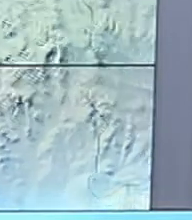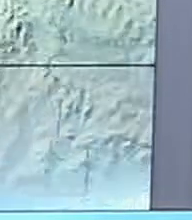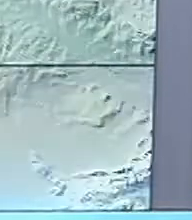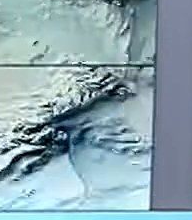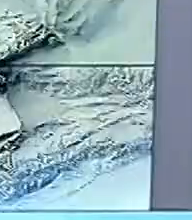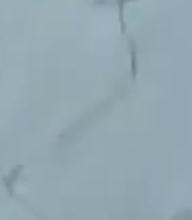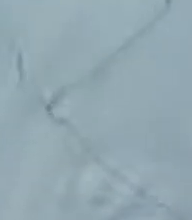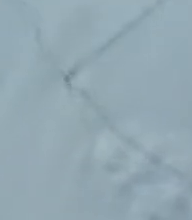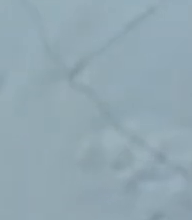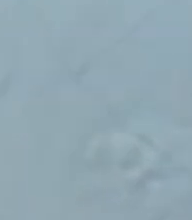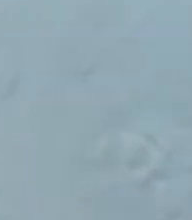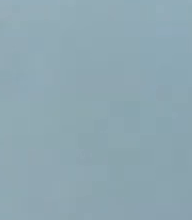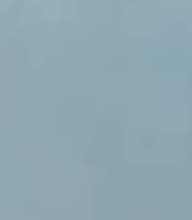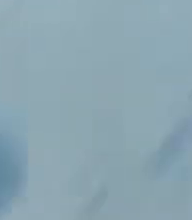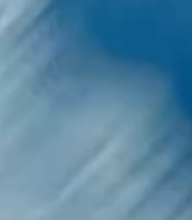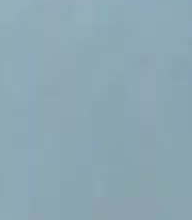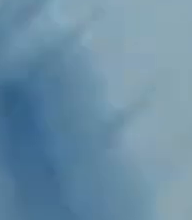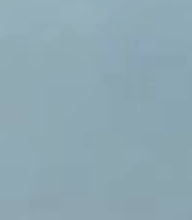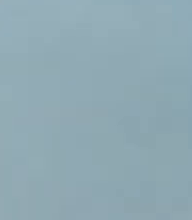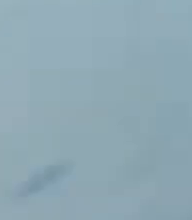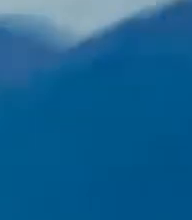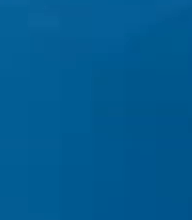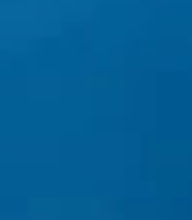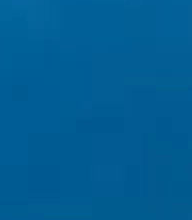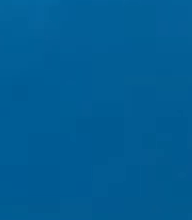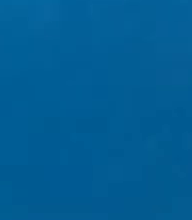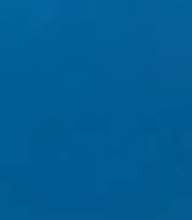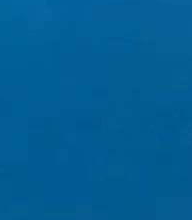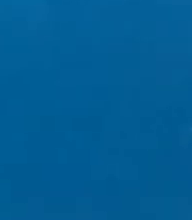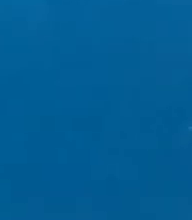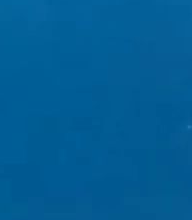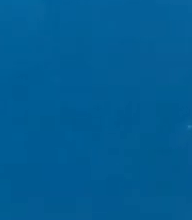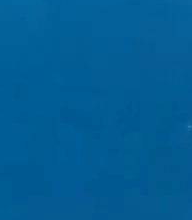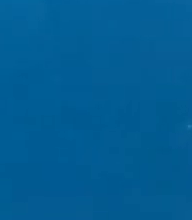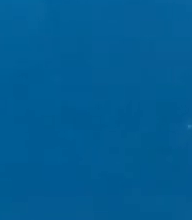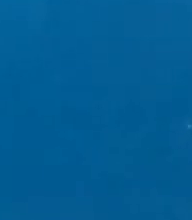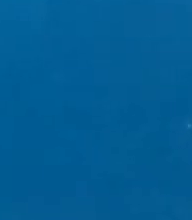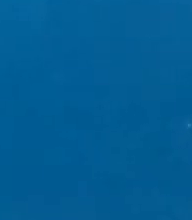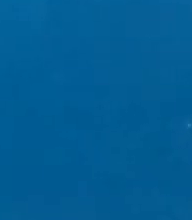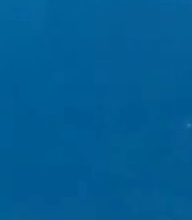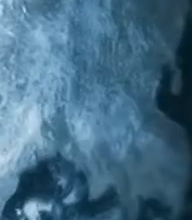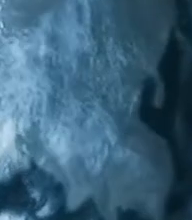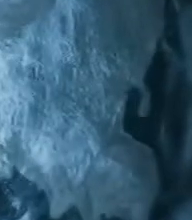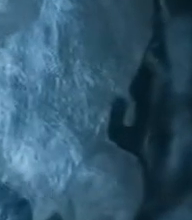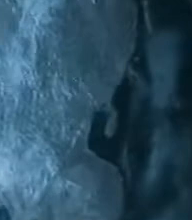Әзірге осы. Сіздермен бірге болған Луна Бекбосын, ұлттық арна қосулы болсын.